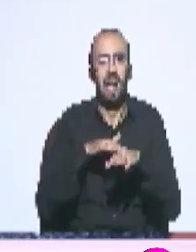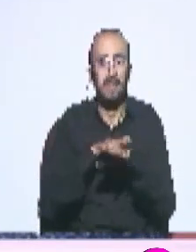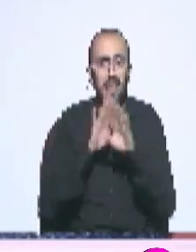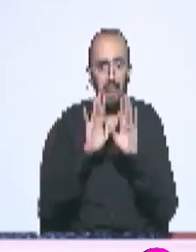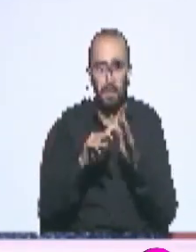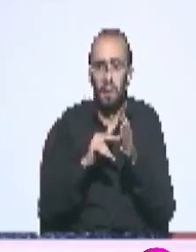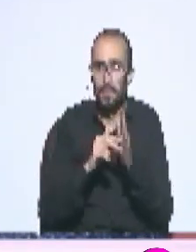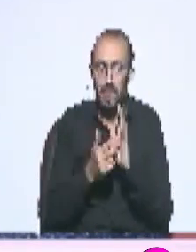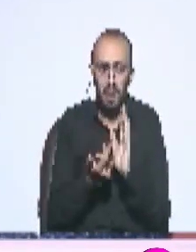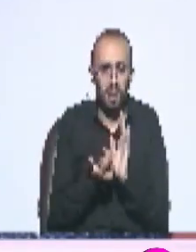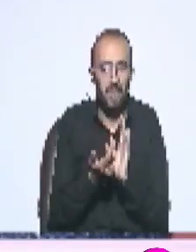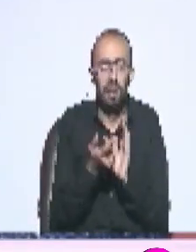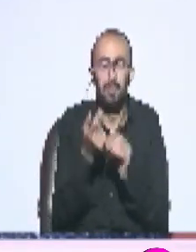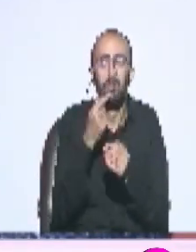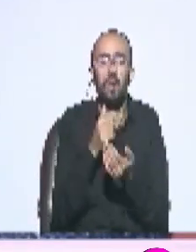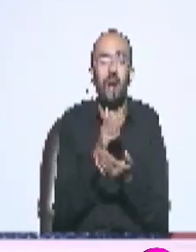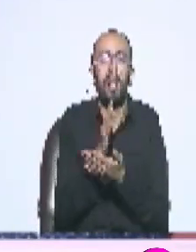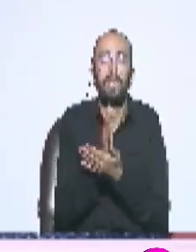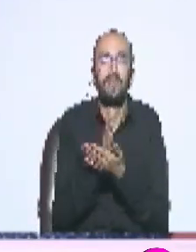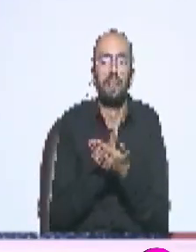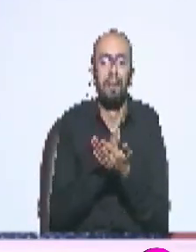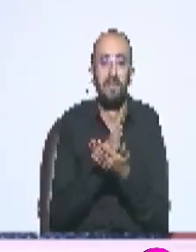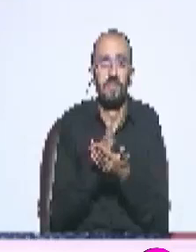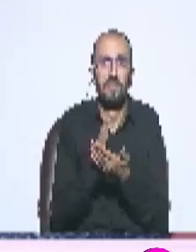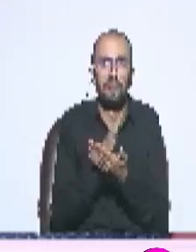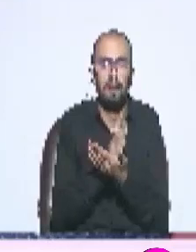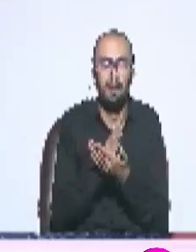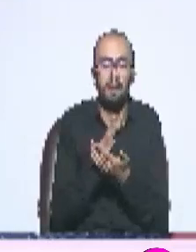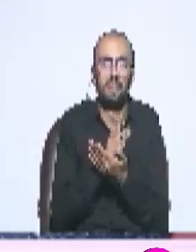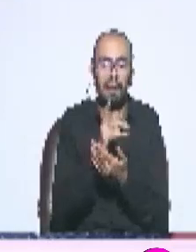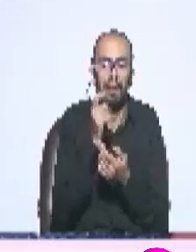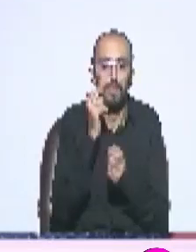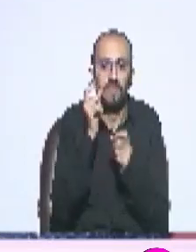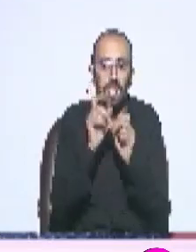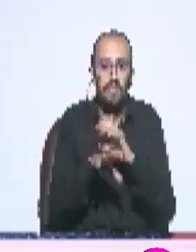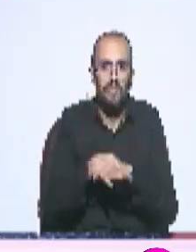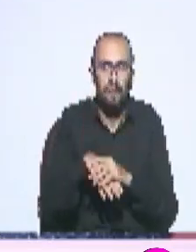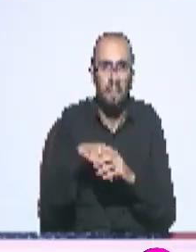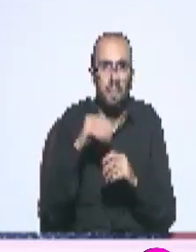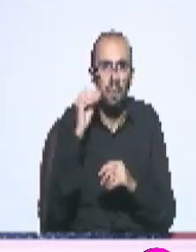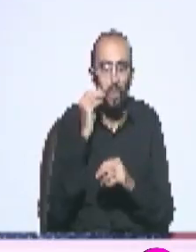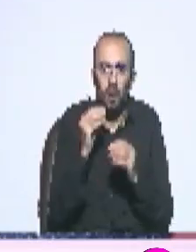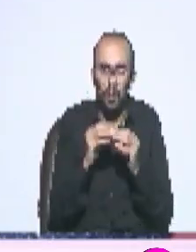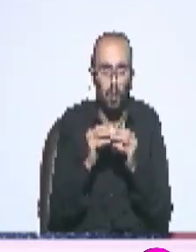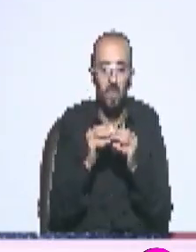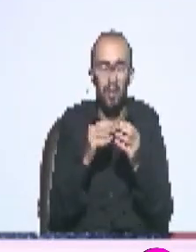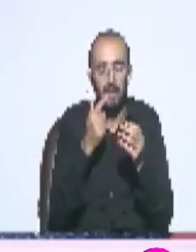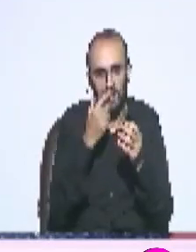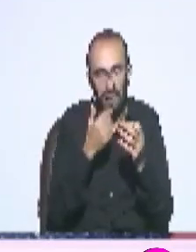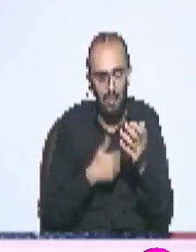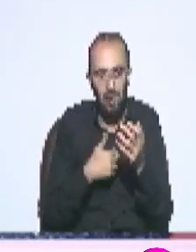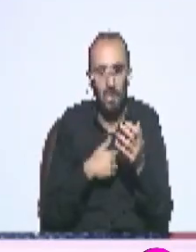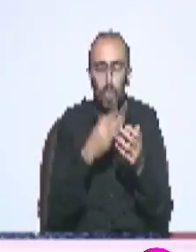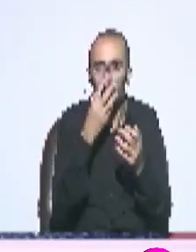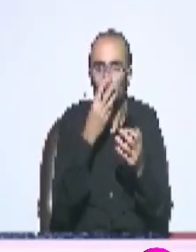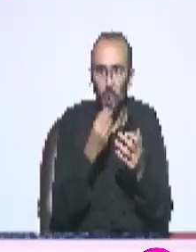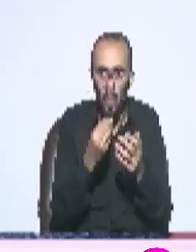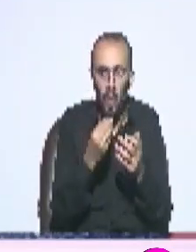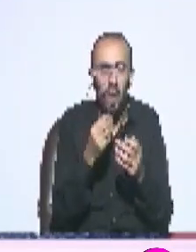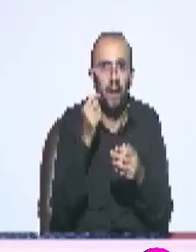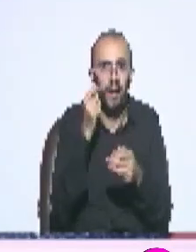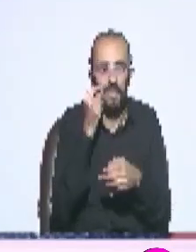ده هو ان احنا برده بنقسم على الاصعده اللي بتكون الانسان ام النفس الروح الجسد